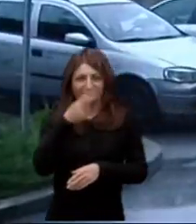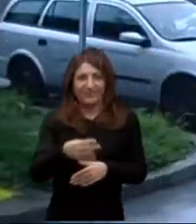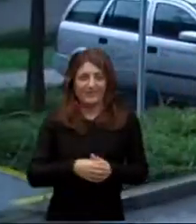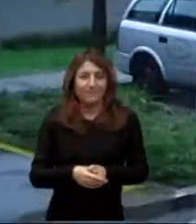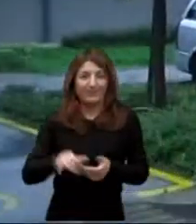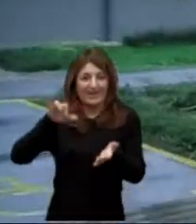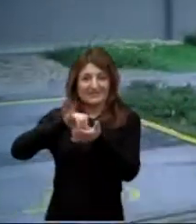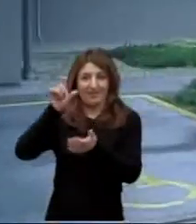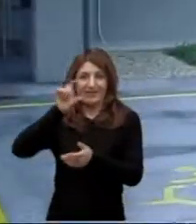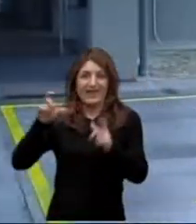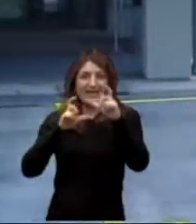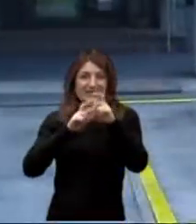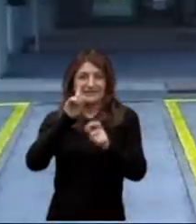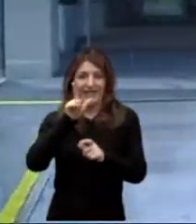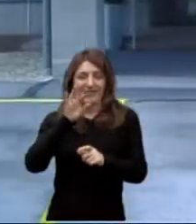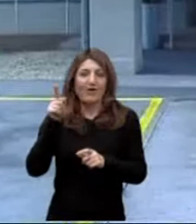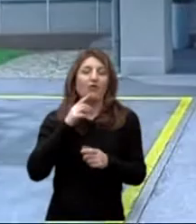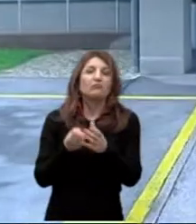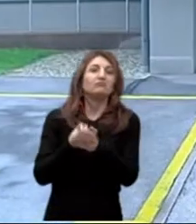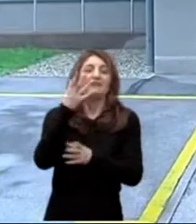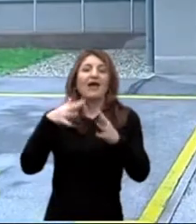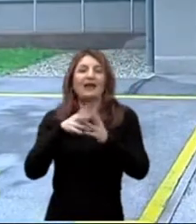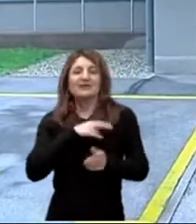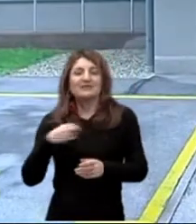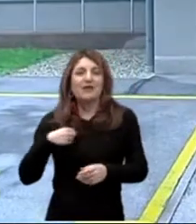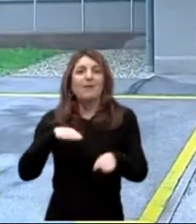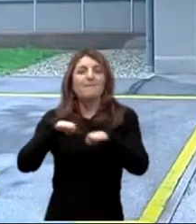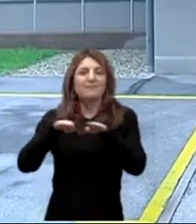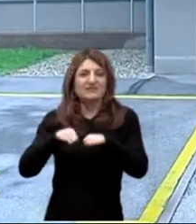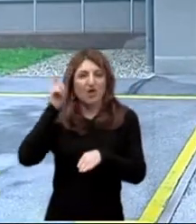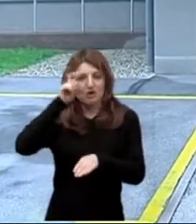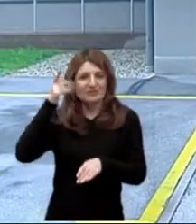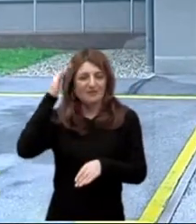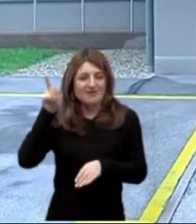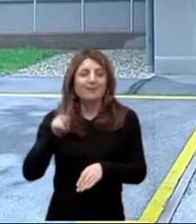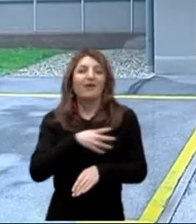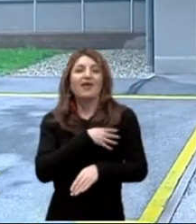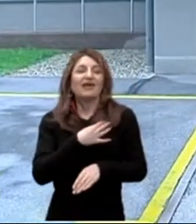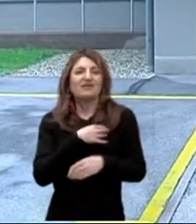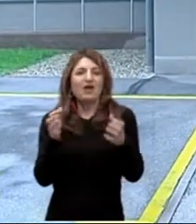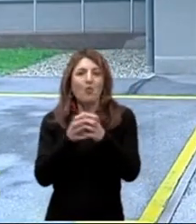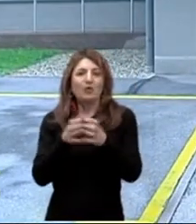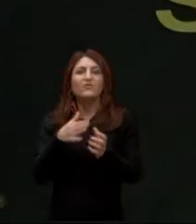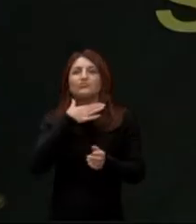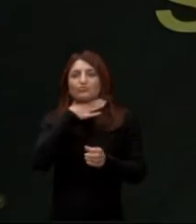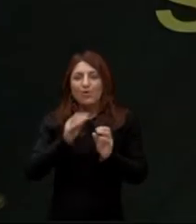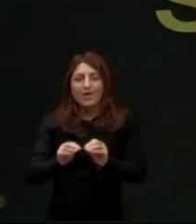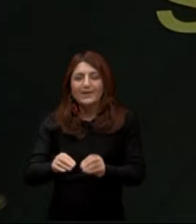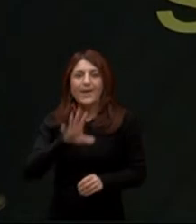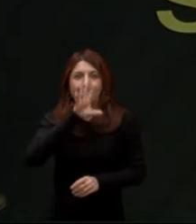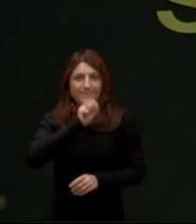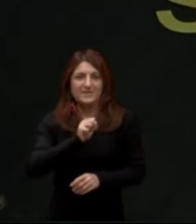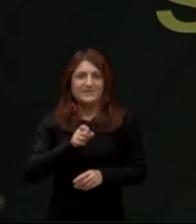rehabilitaciju Silver osnovao je Grad Zagreb, Ministarstvo zdravstva i socijalne skrbi i Hrvatska udruga za školovanje pasa vodiča i